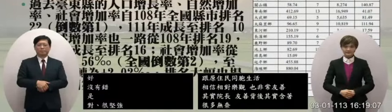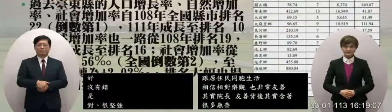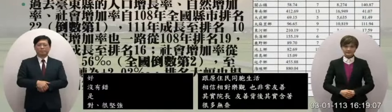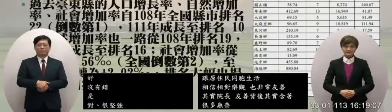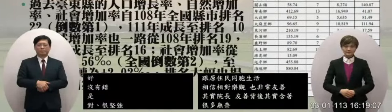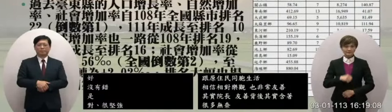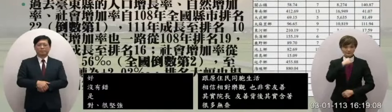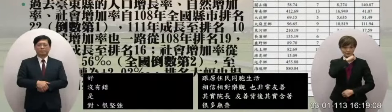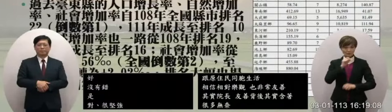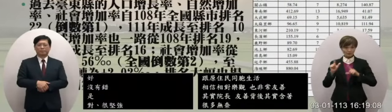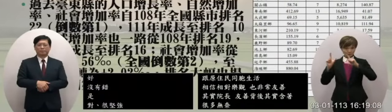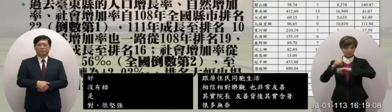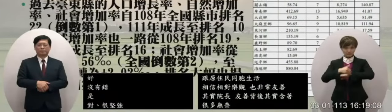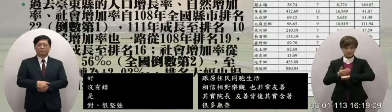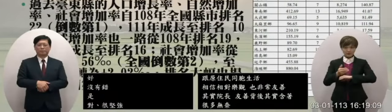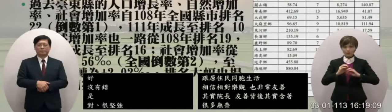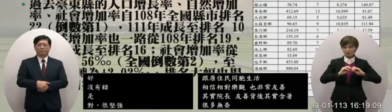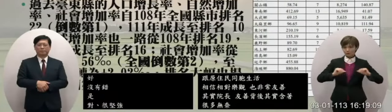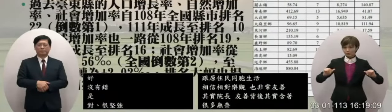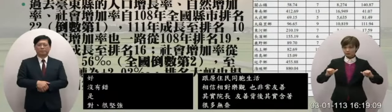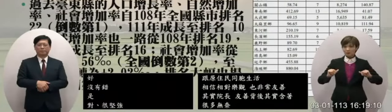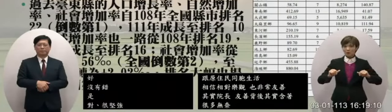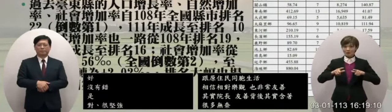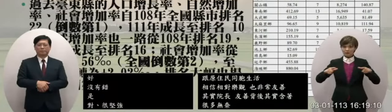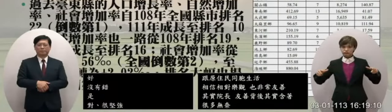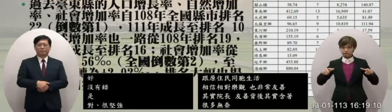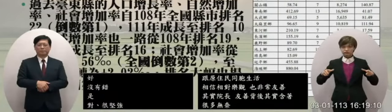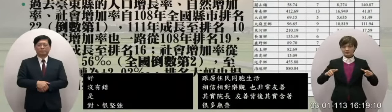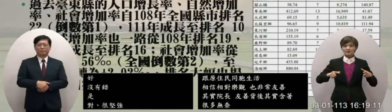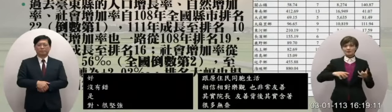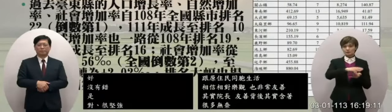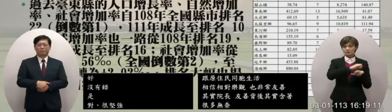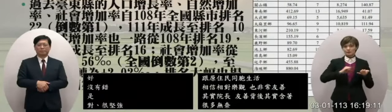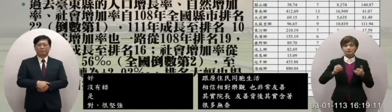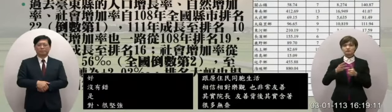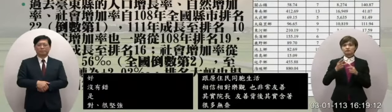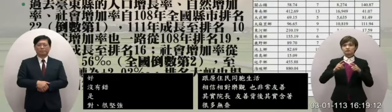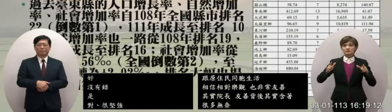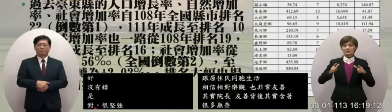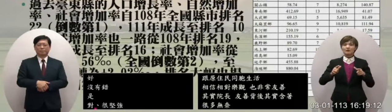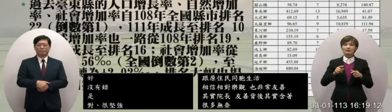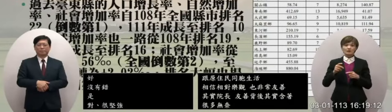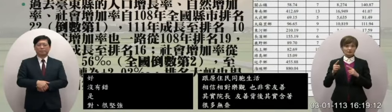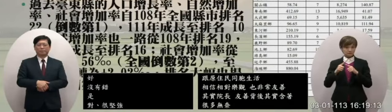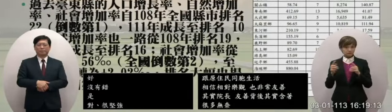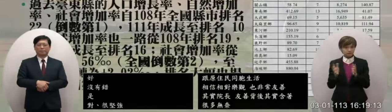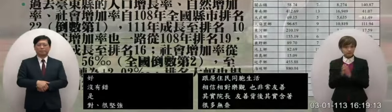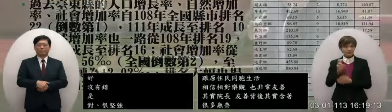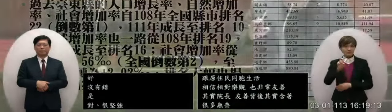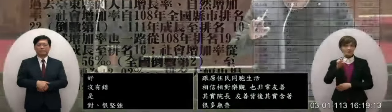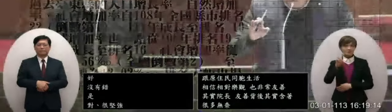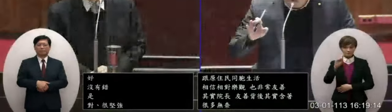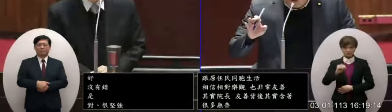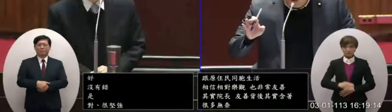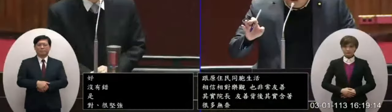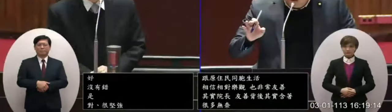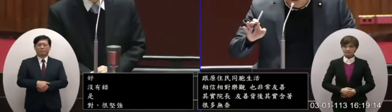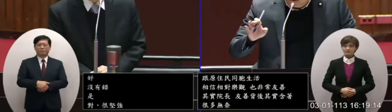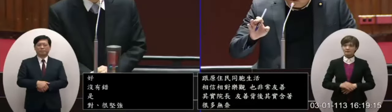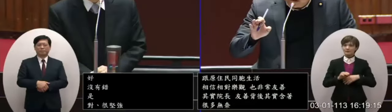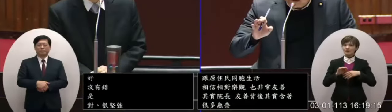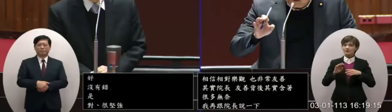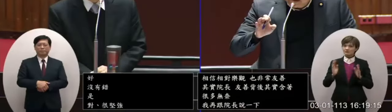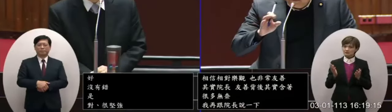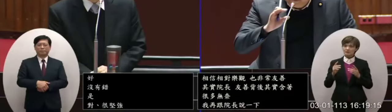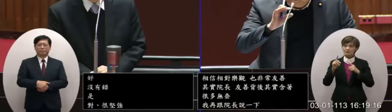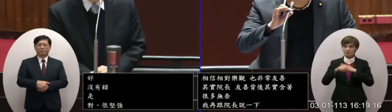我们台东县的土地面积是全国第三大，那人口大概是21万。那我们这个就是1%的人口